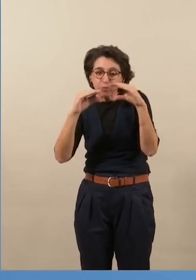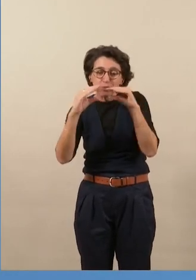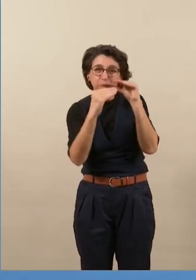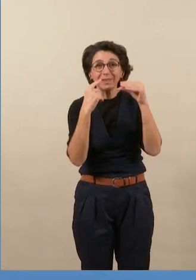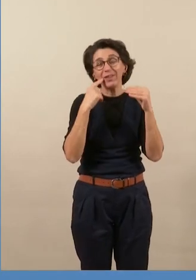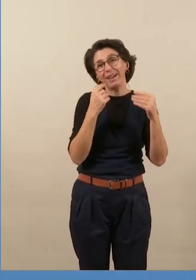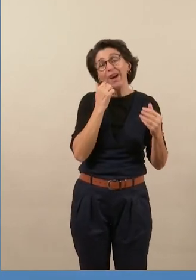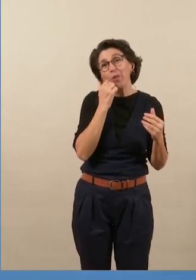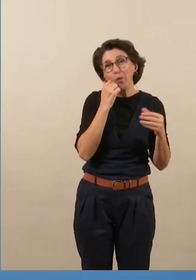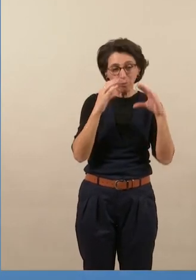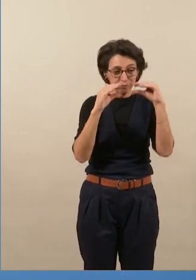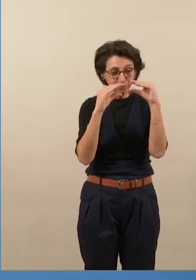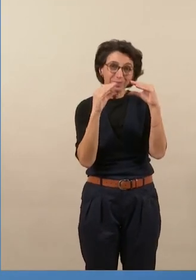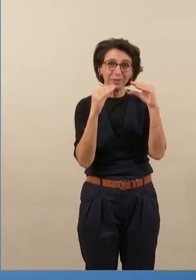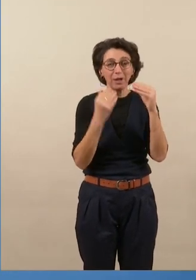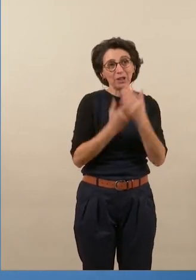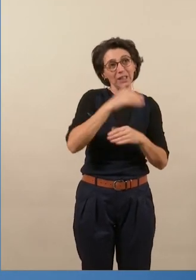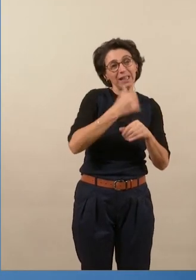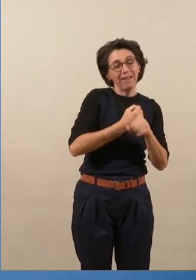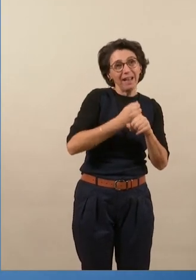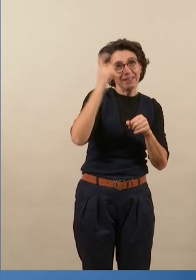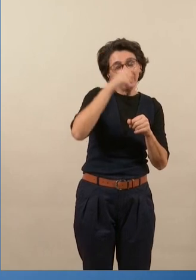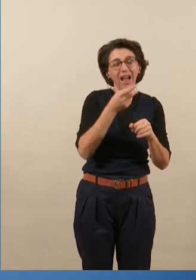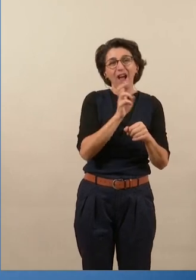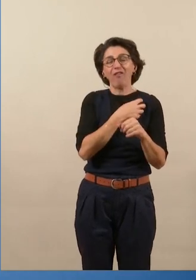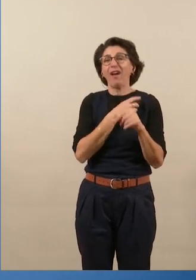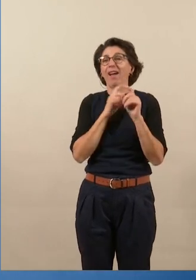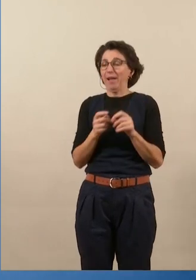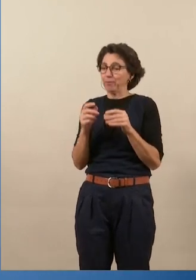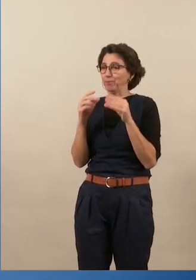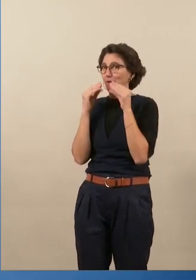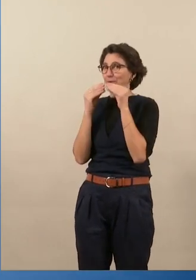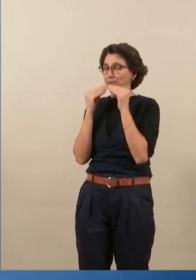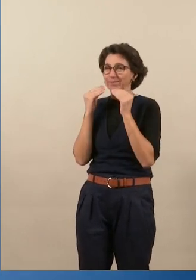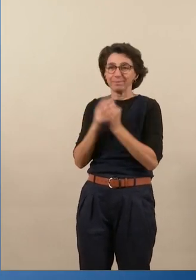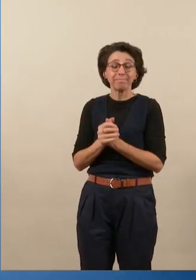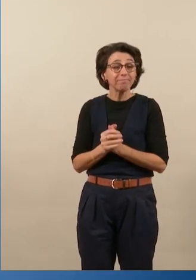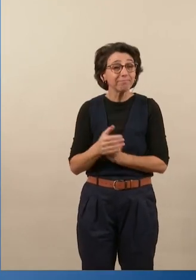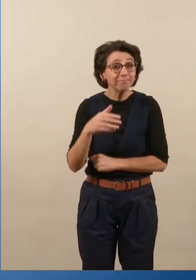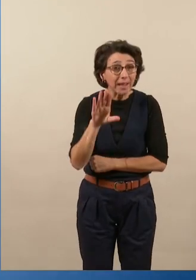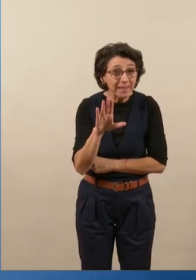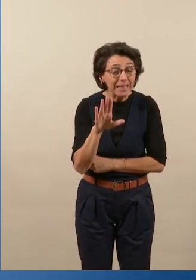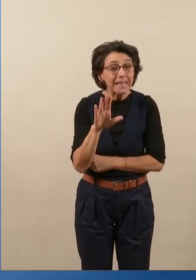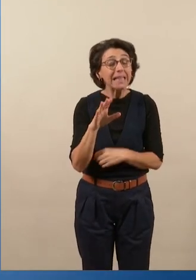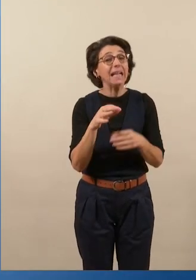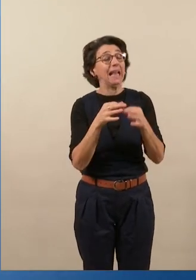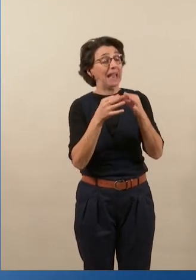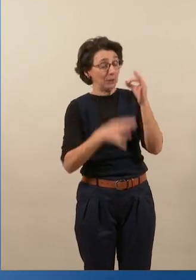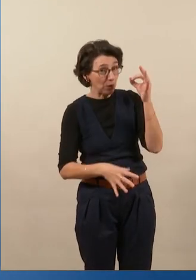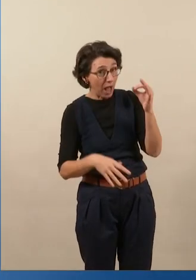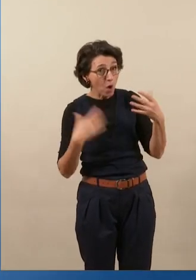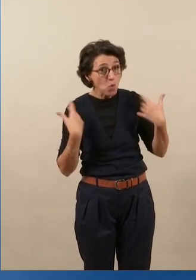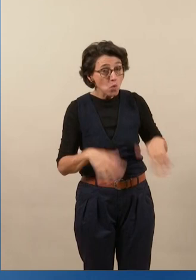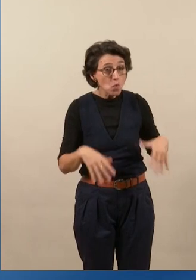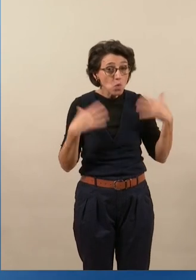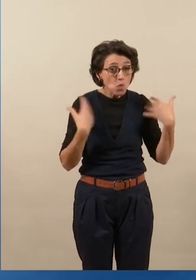de travail quelque peu difficile pourtant l'addition elle est salée pour les grenobloises